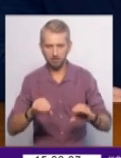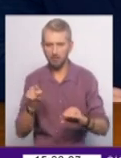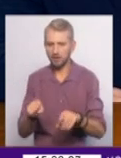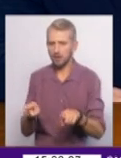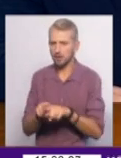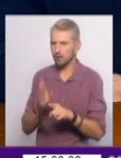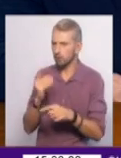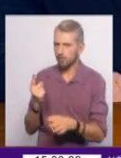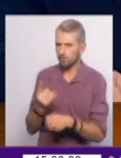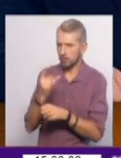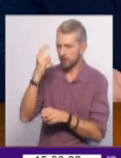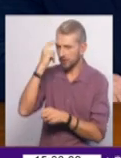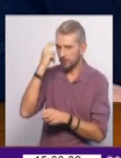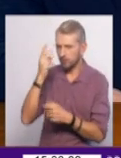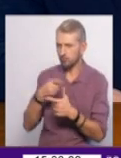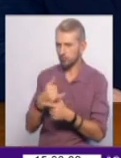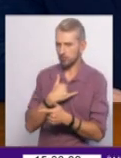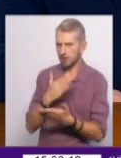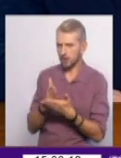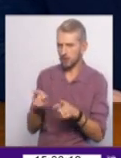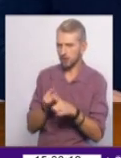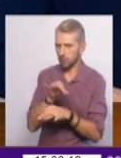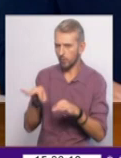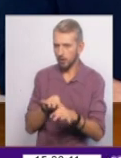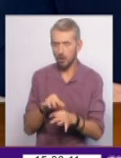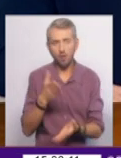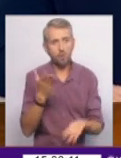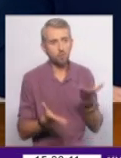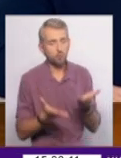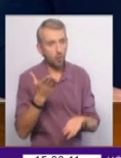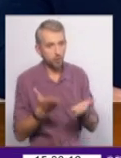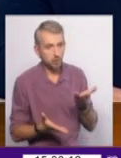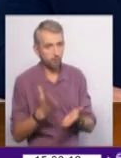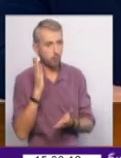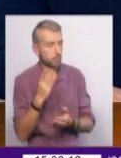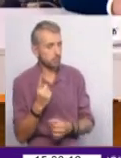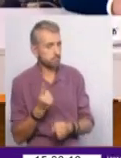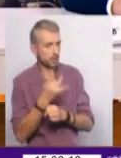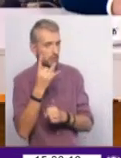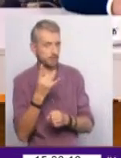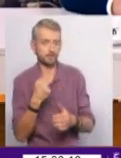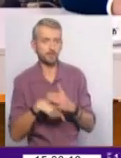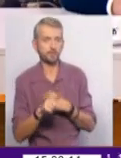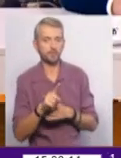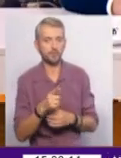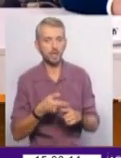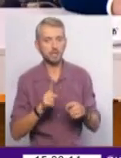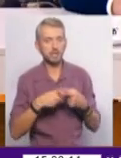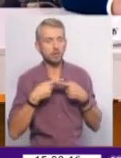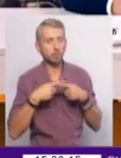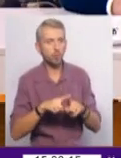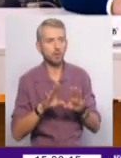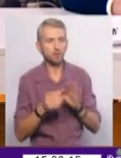Буде вперше в Києві? Чи у нас вже є такі приклади? Можливо, буде і перше, тому що ця технологія, вона